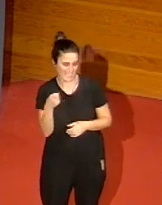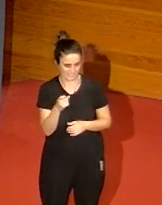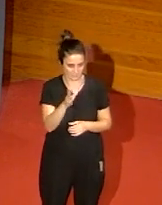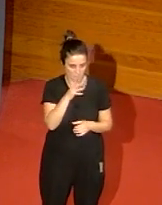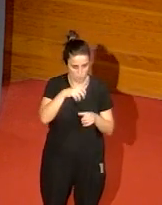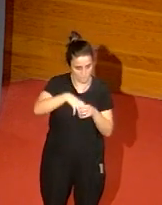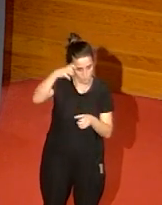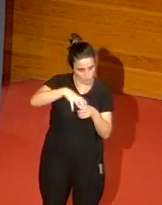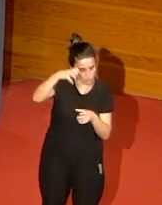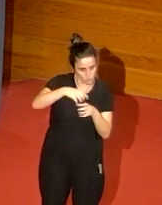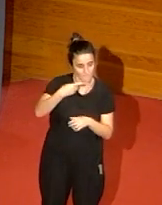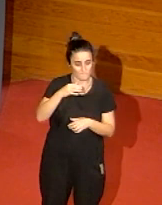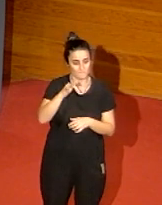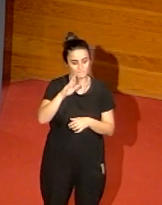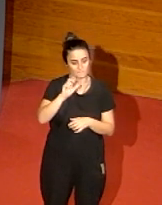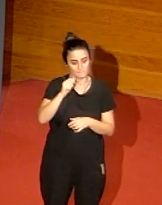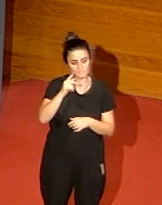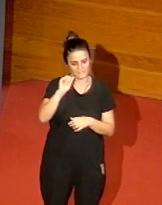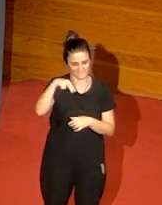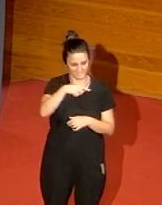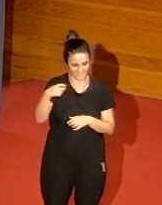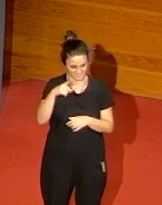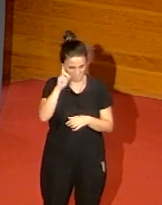gatzaizkio Estatu Batuetako gobernuari etengabe, ez?